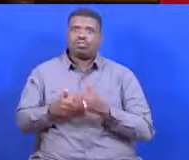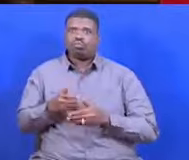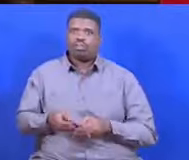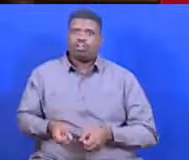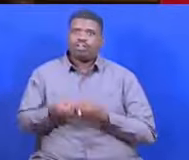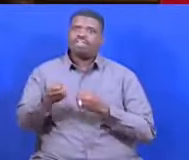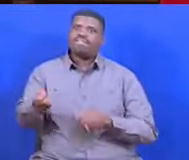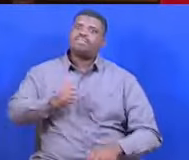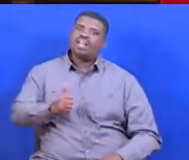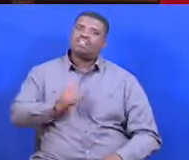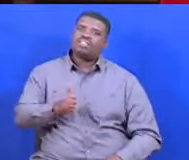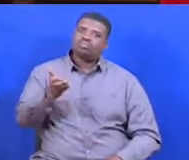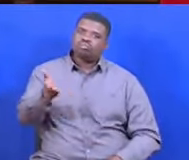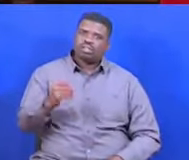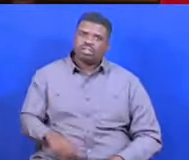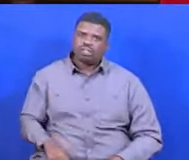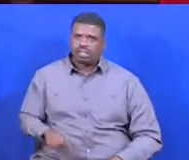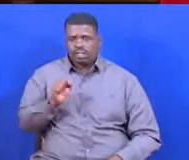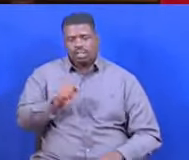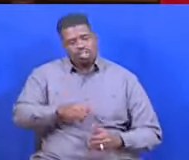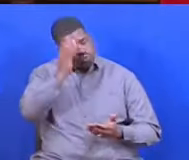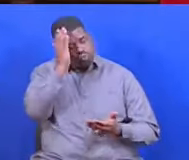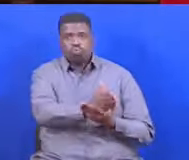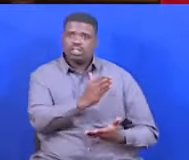vibinafsishwe. Huo ndio ukweli.